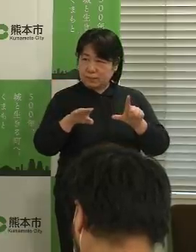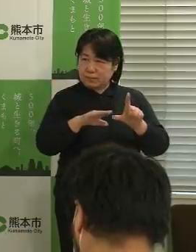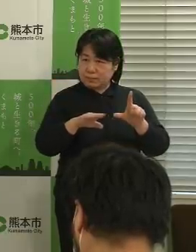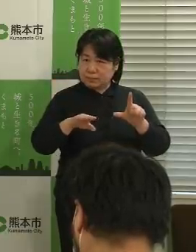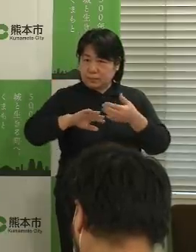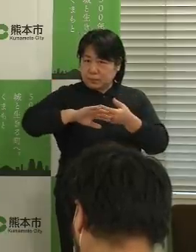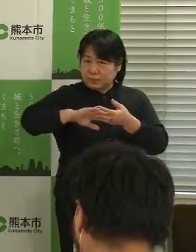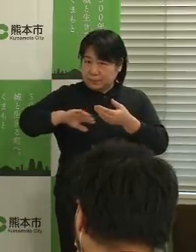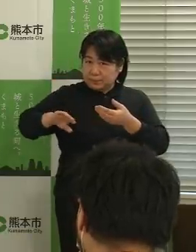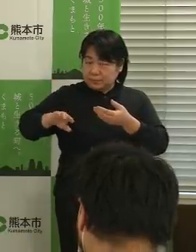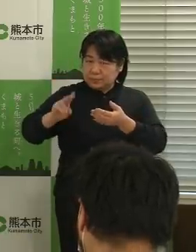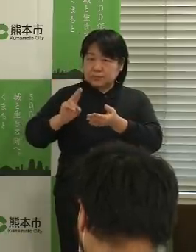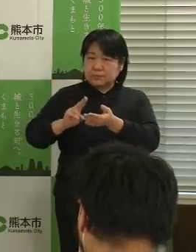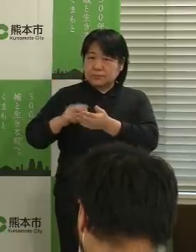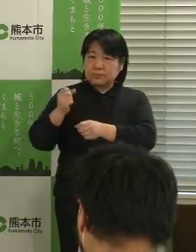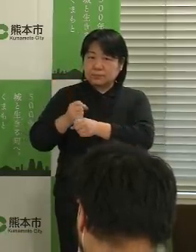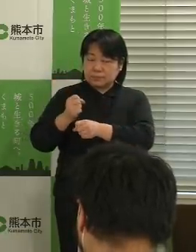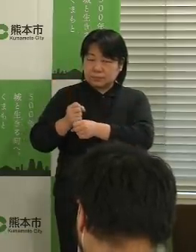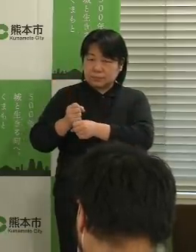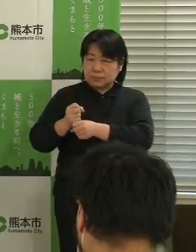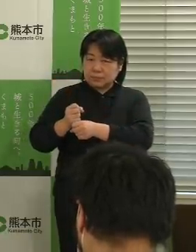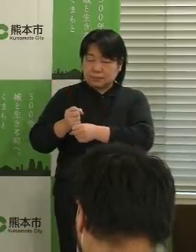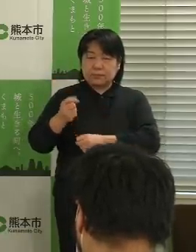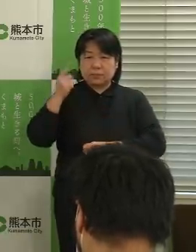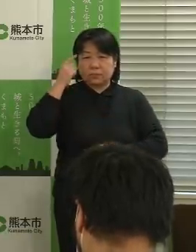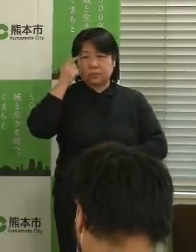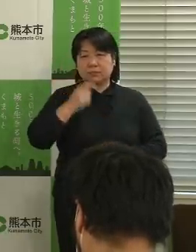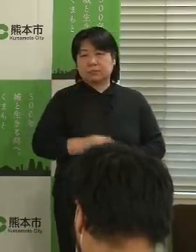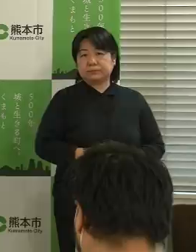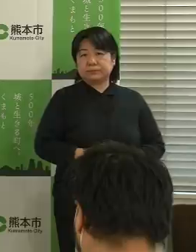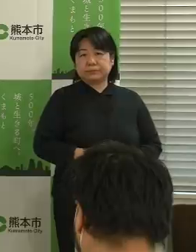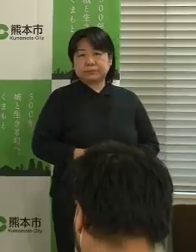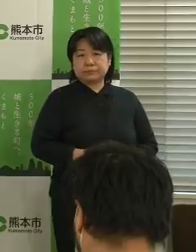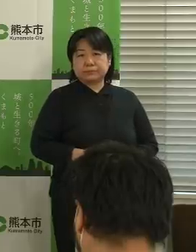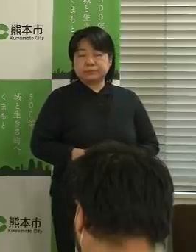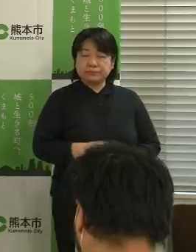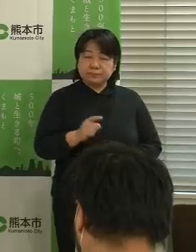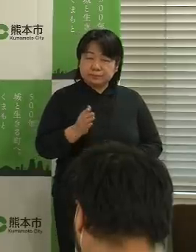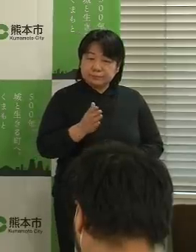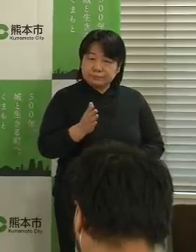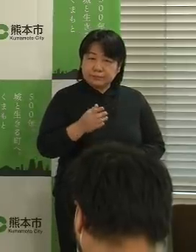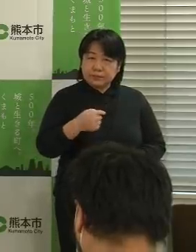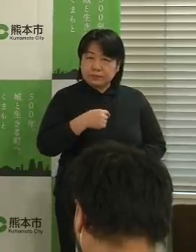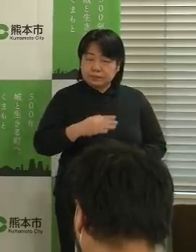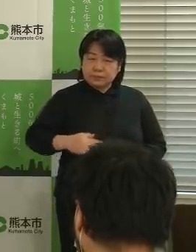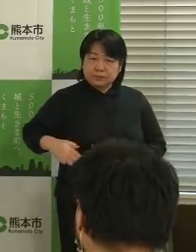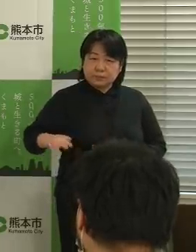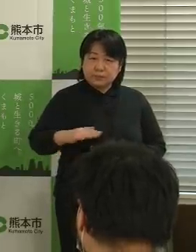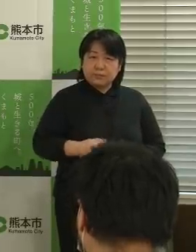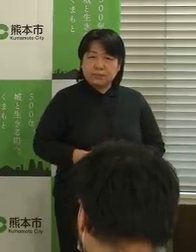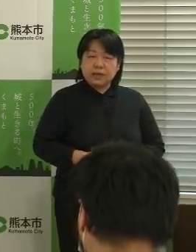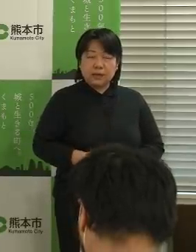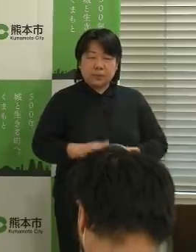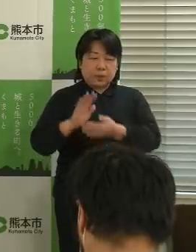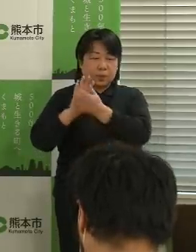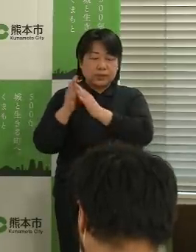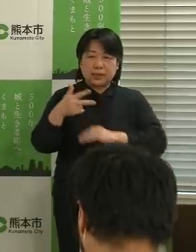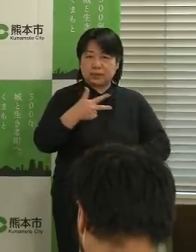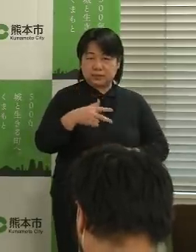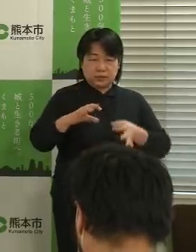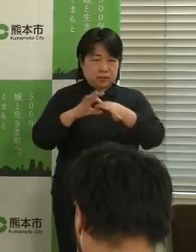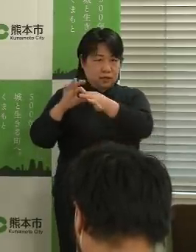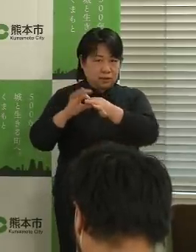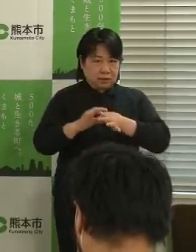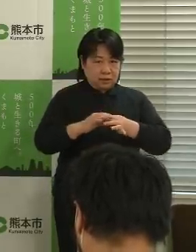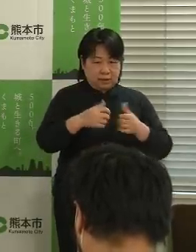別に設定をされたというふうに思われます。まあ、その辺については我々も県市連携のいろい